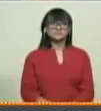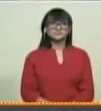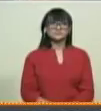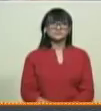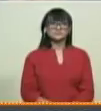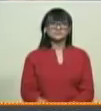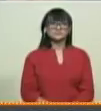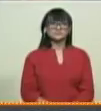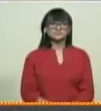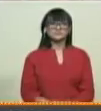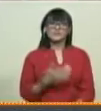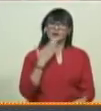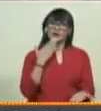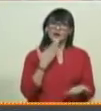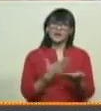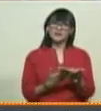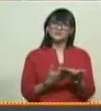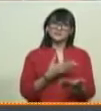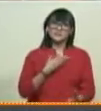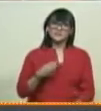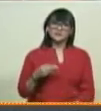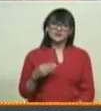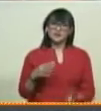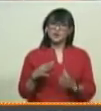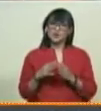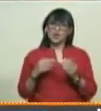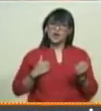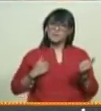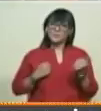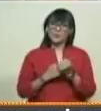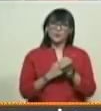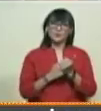Le agradezco mucho, presidente, todo su apoyo,